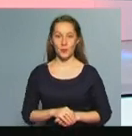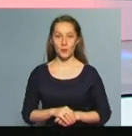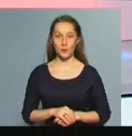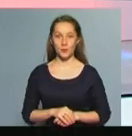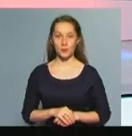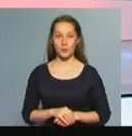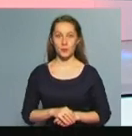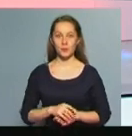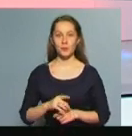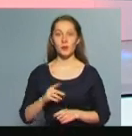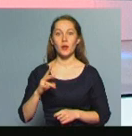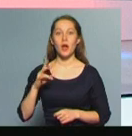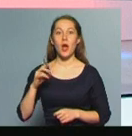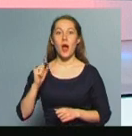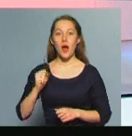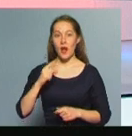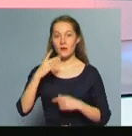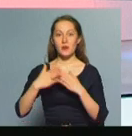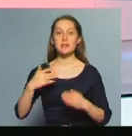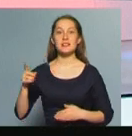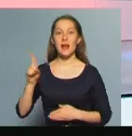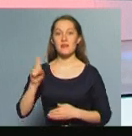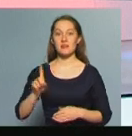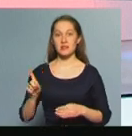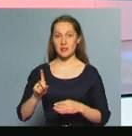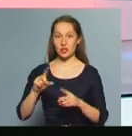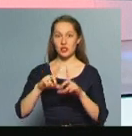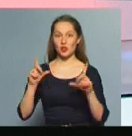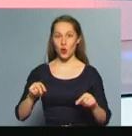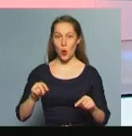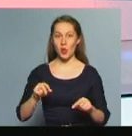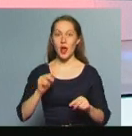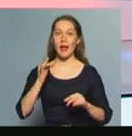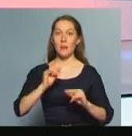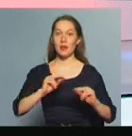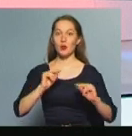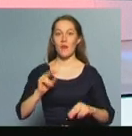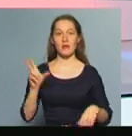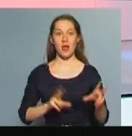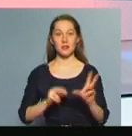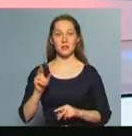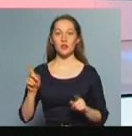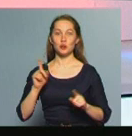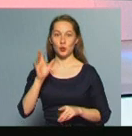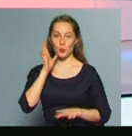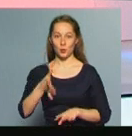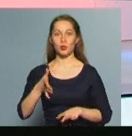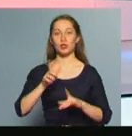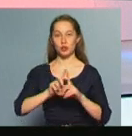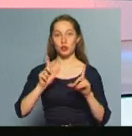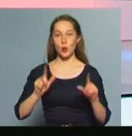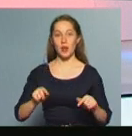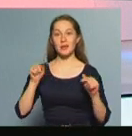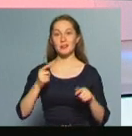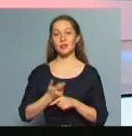Ну а у педагогов и воспитанников Завьяловской средней школы сегодня появилась надежда. У села будет новая школа. Она здесь очень